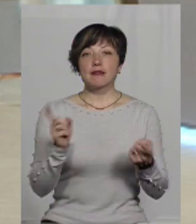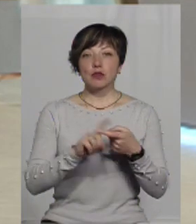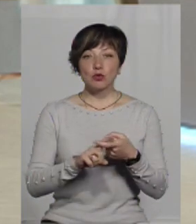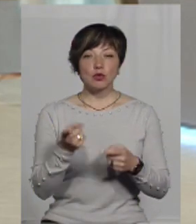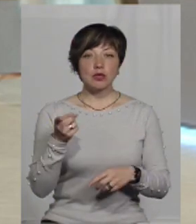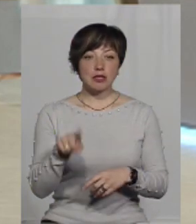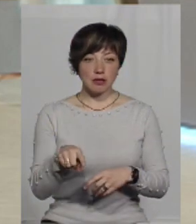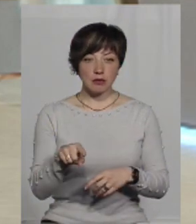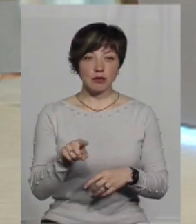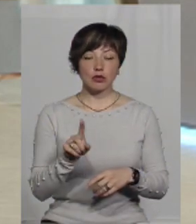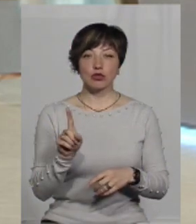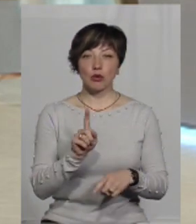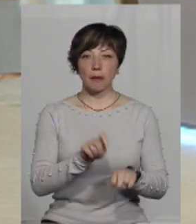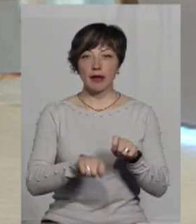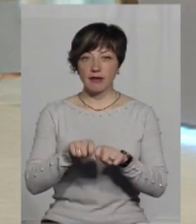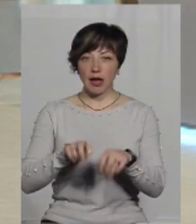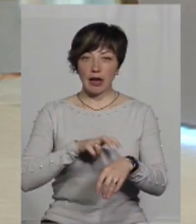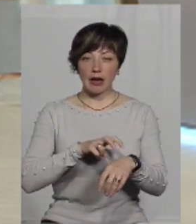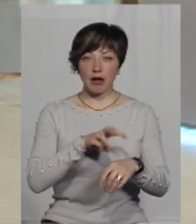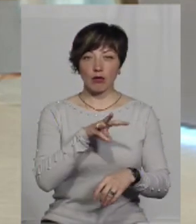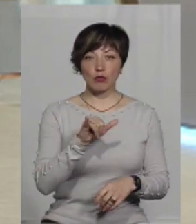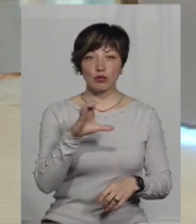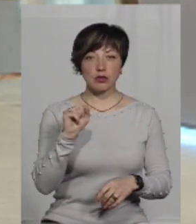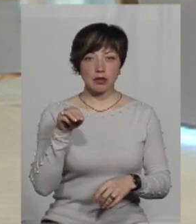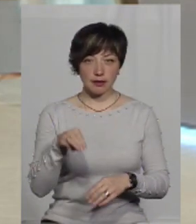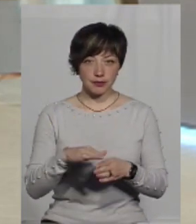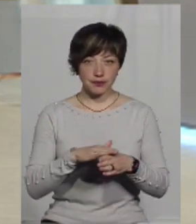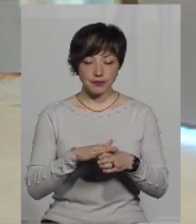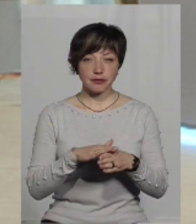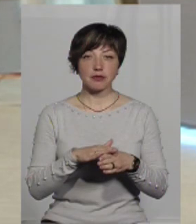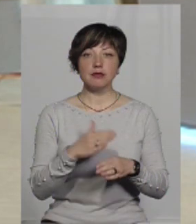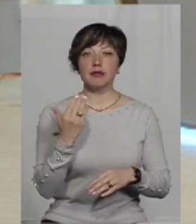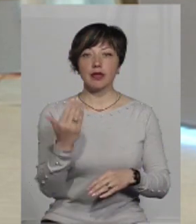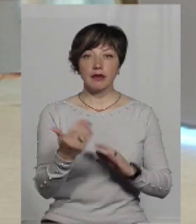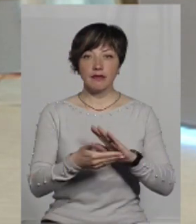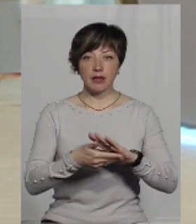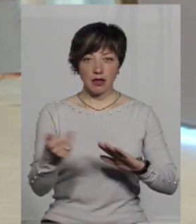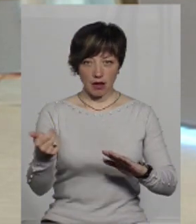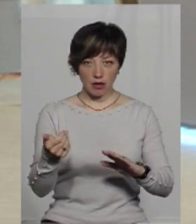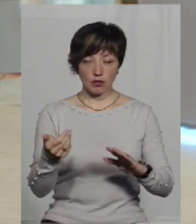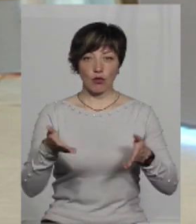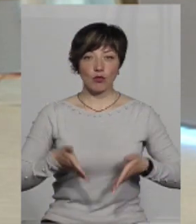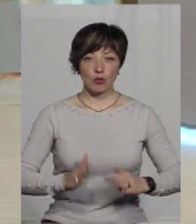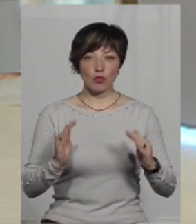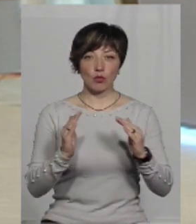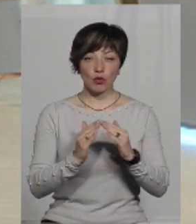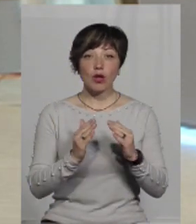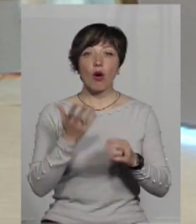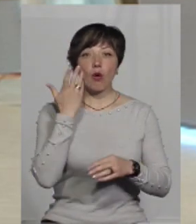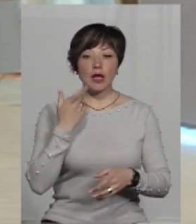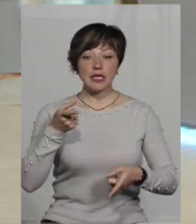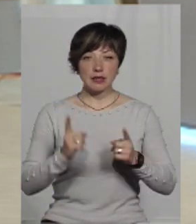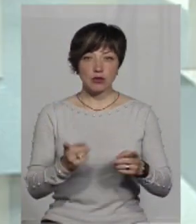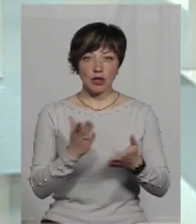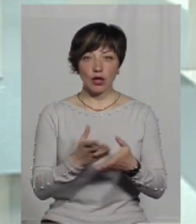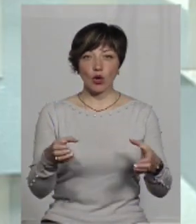перевіряє МУСАТ Людмила Михайлівна, її викликають в родильний будинок тоді, коли є